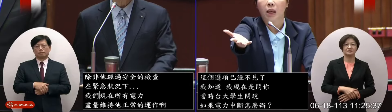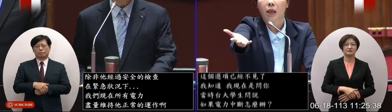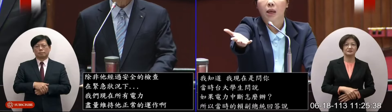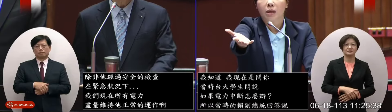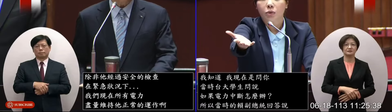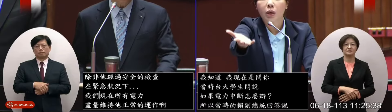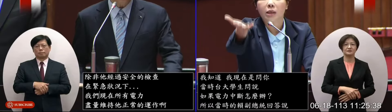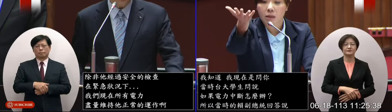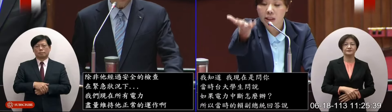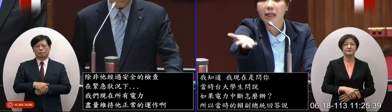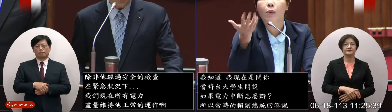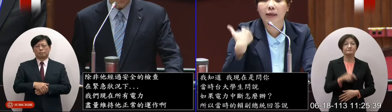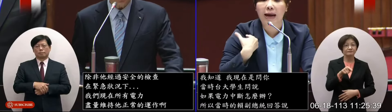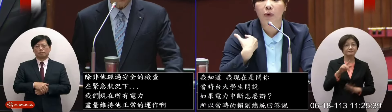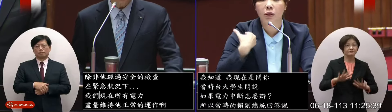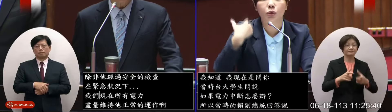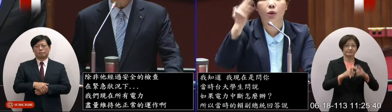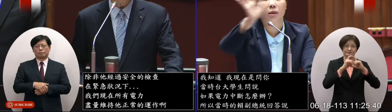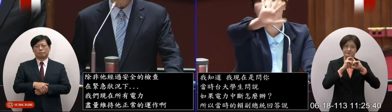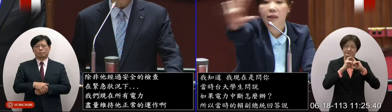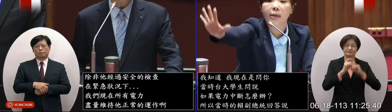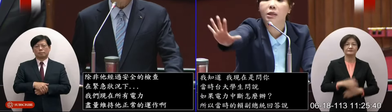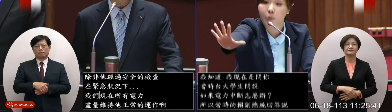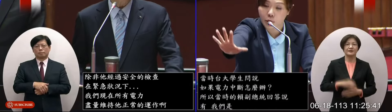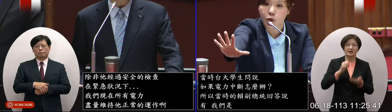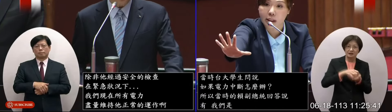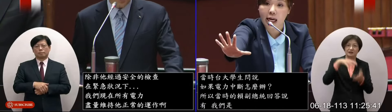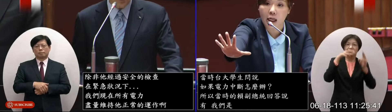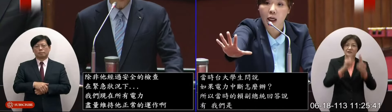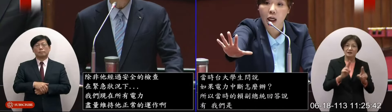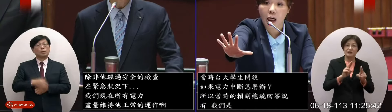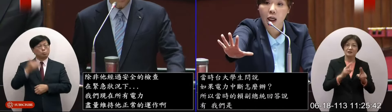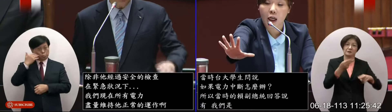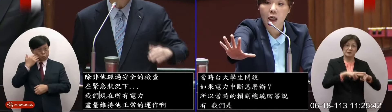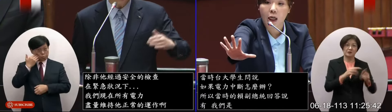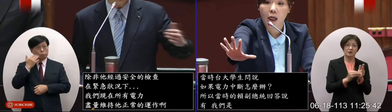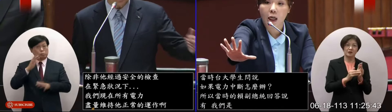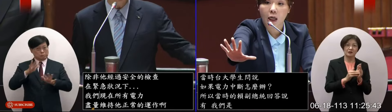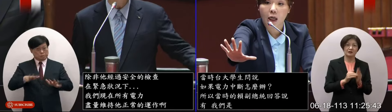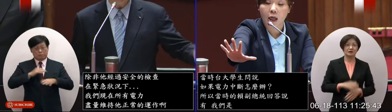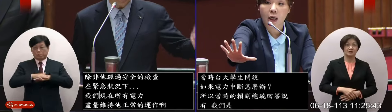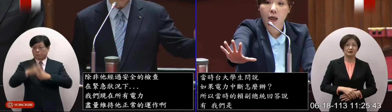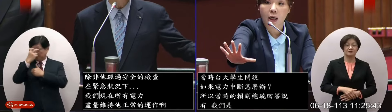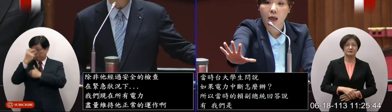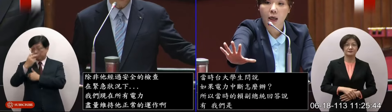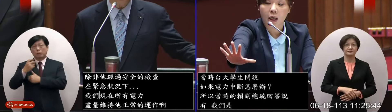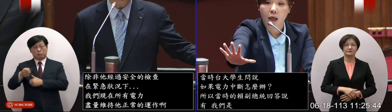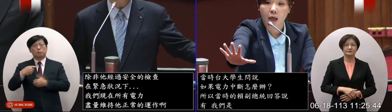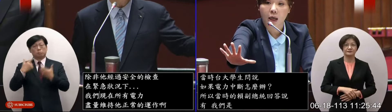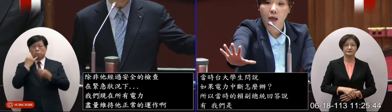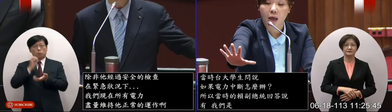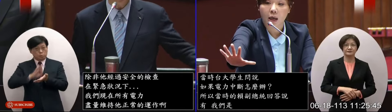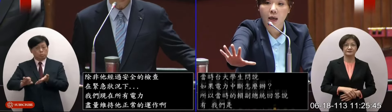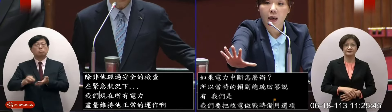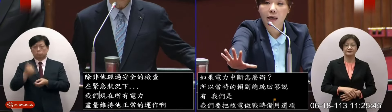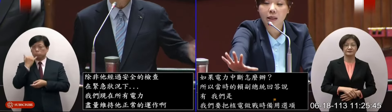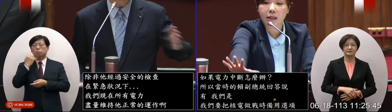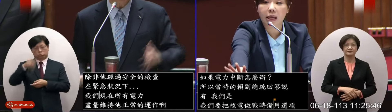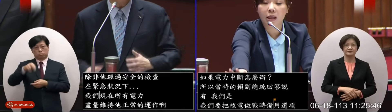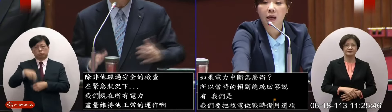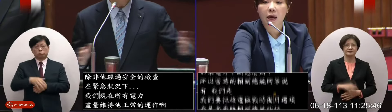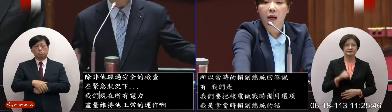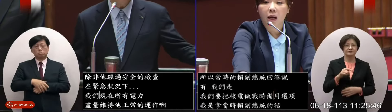们。所以你现在回答我的是说核电已经不是选项 了。如果经过了安全检查，它还是一个可用的话，那也许是一个选